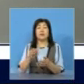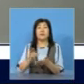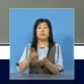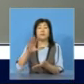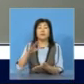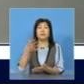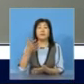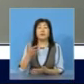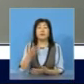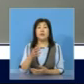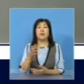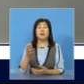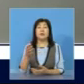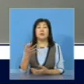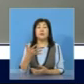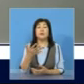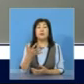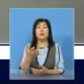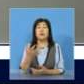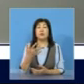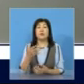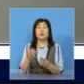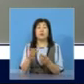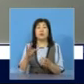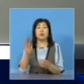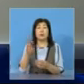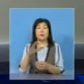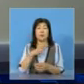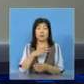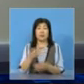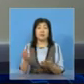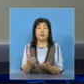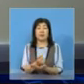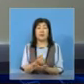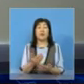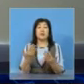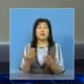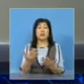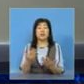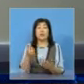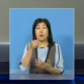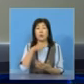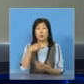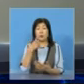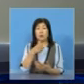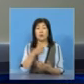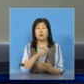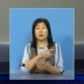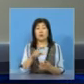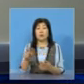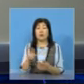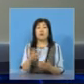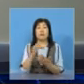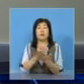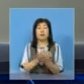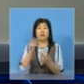жинадым. Енді менің күнімді, жылымды, уақытымды келіп тұрғандықтан жылстрой программасы